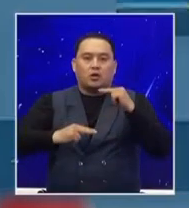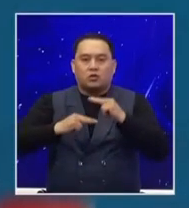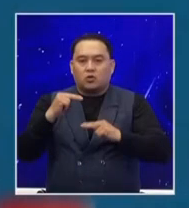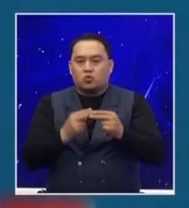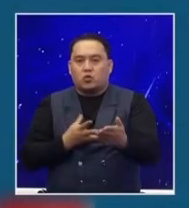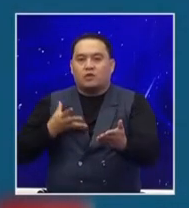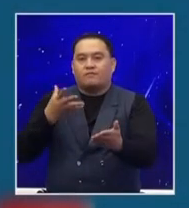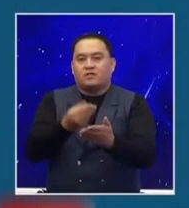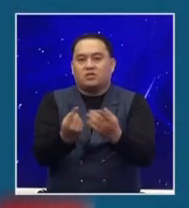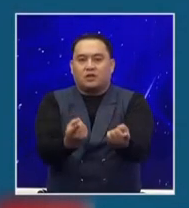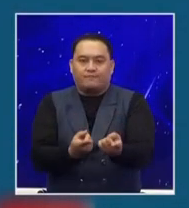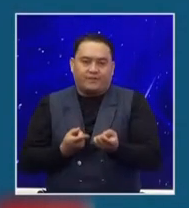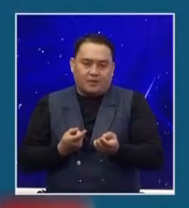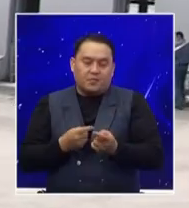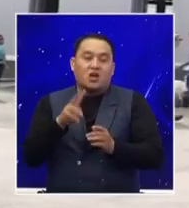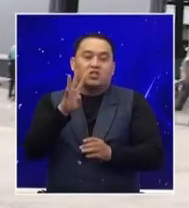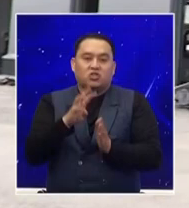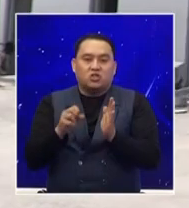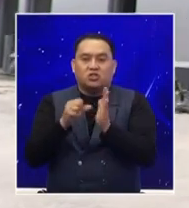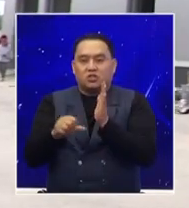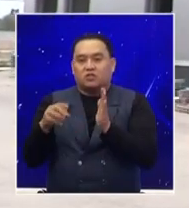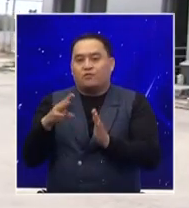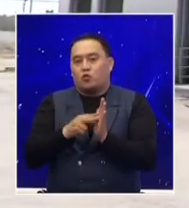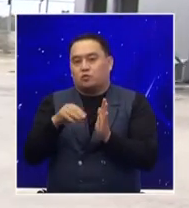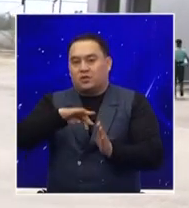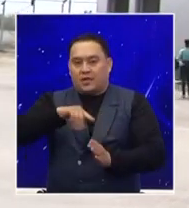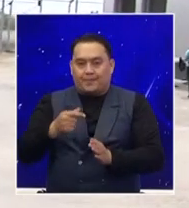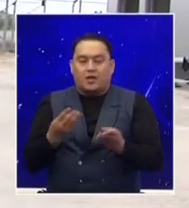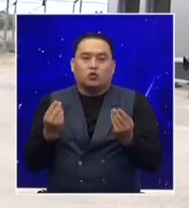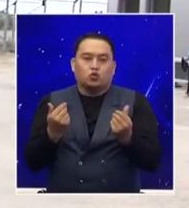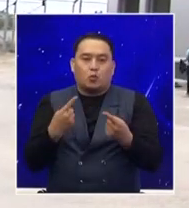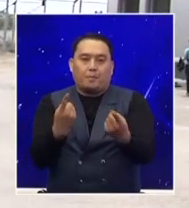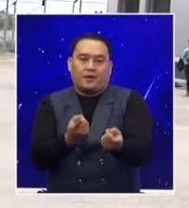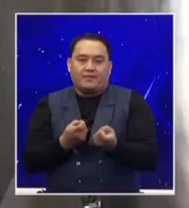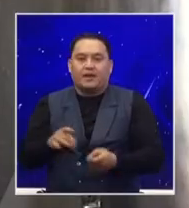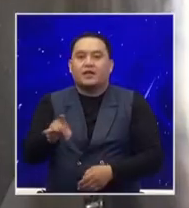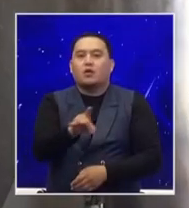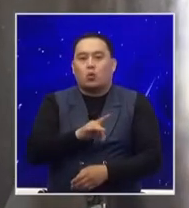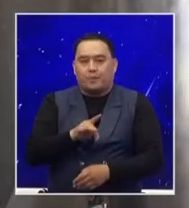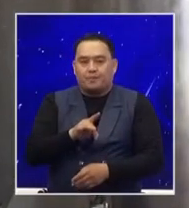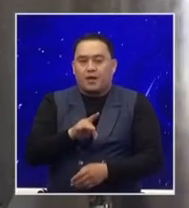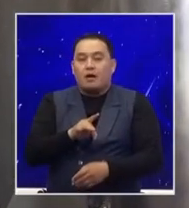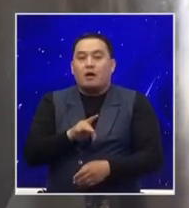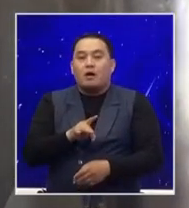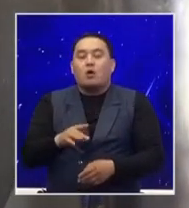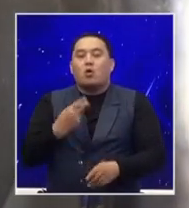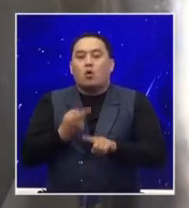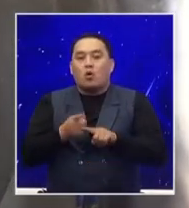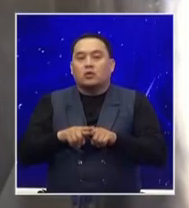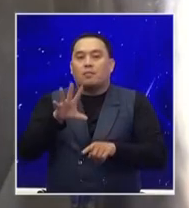привлечения инвестиций. Почти 438 миллиардов тенге составила сумма привлеченного в регион капитала. Выражается он